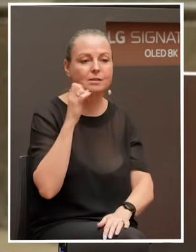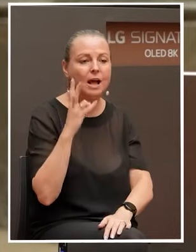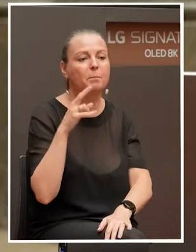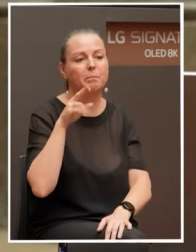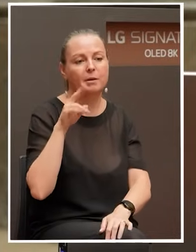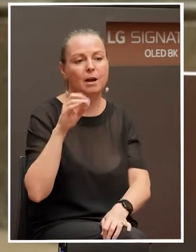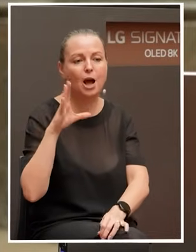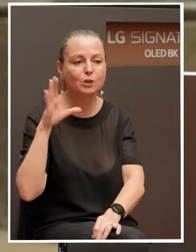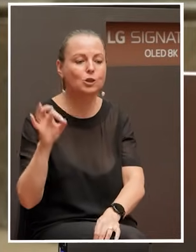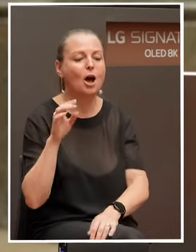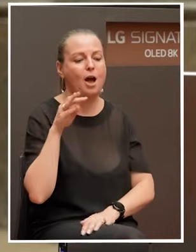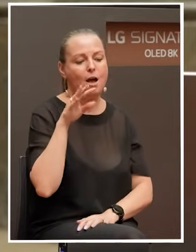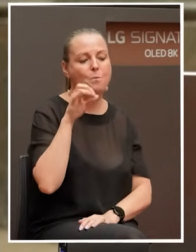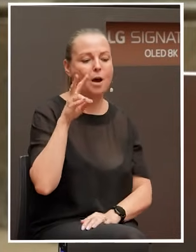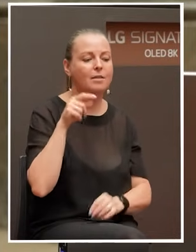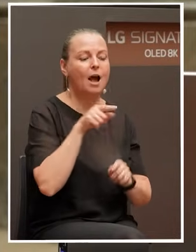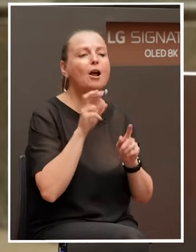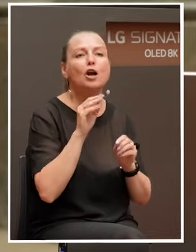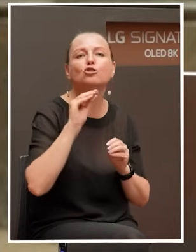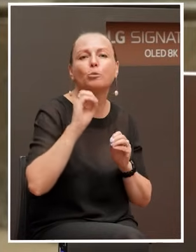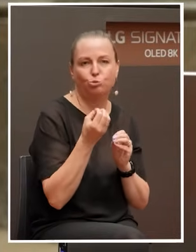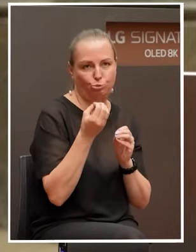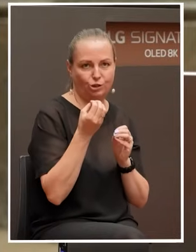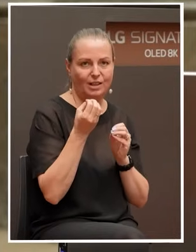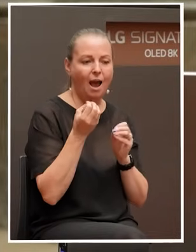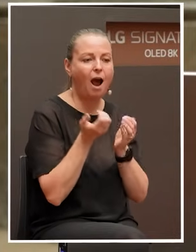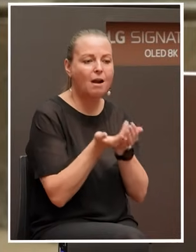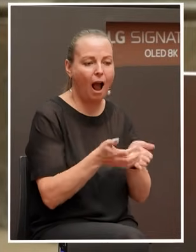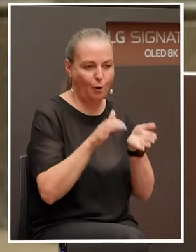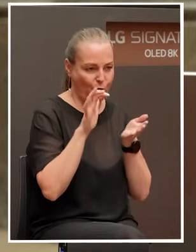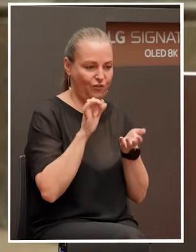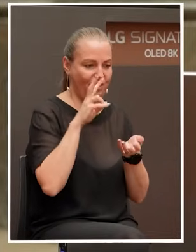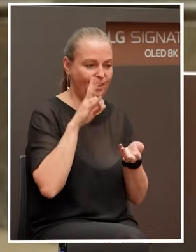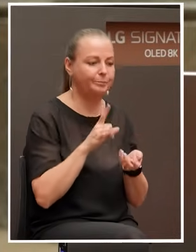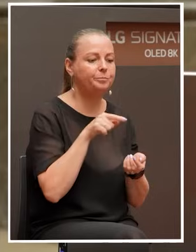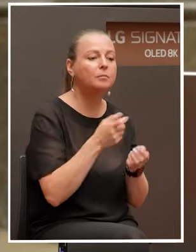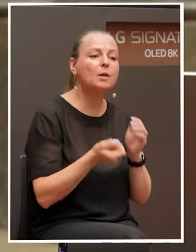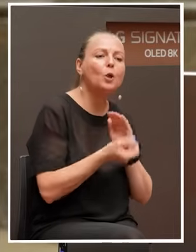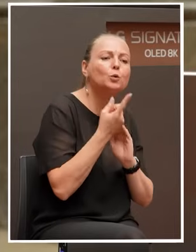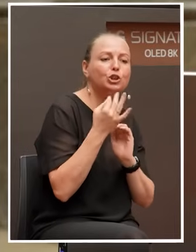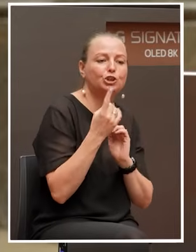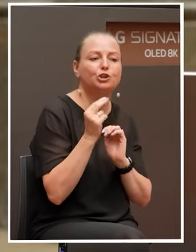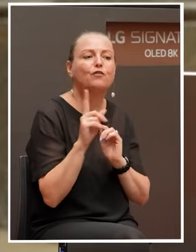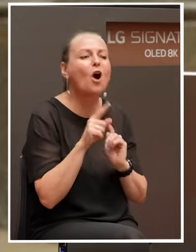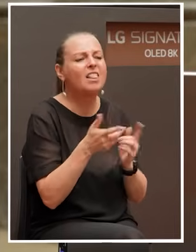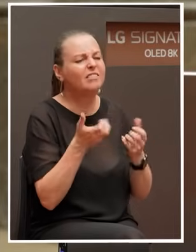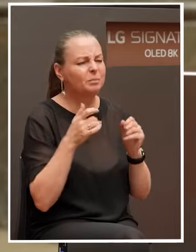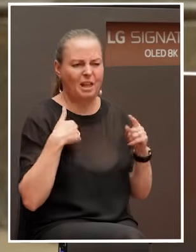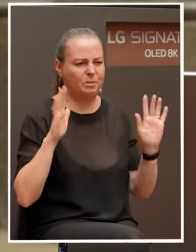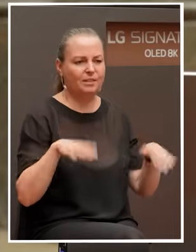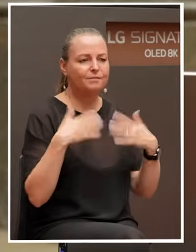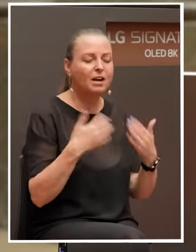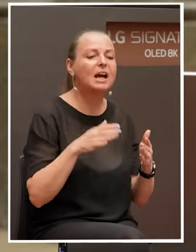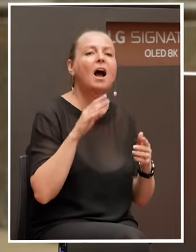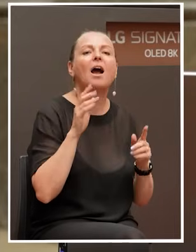Моне выбирали живописное, как жемчужные раковины. Не собор нужен, а живопись. А откуда, из чего она взята, нам не важно, как не важно, с